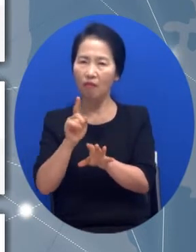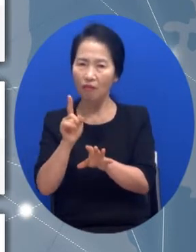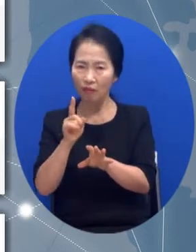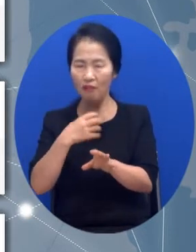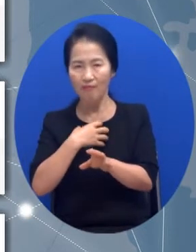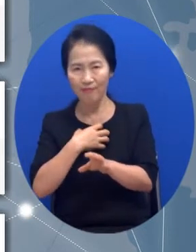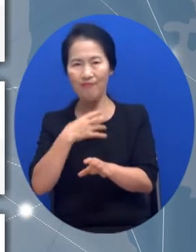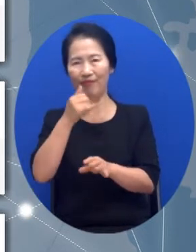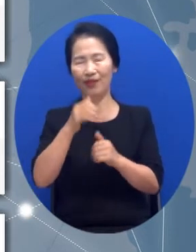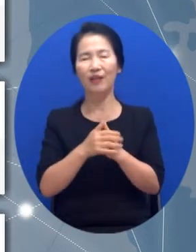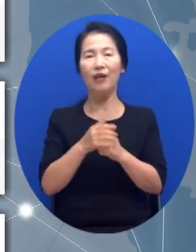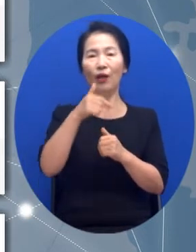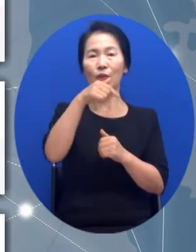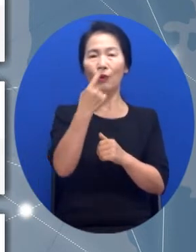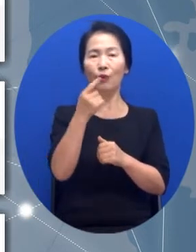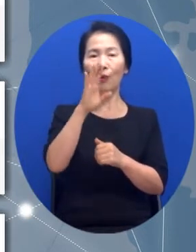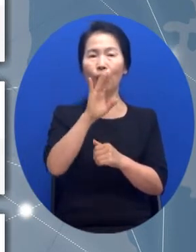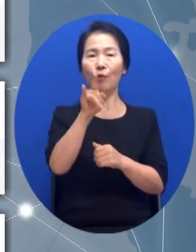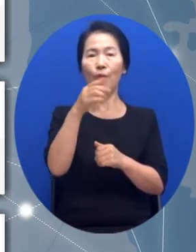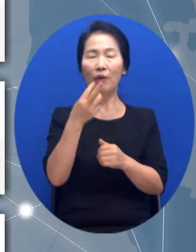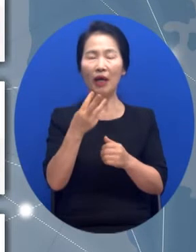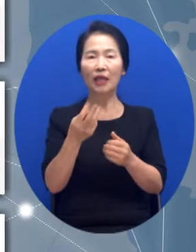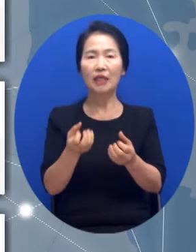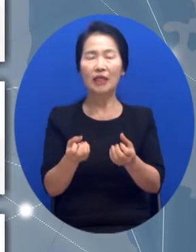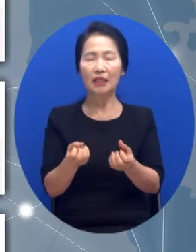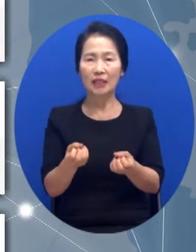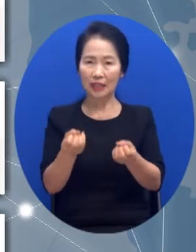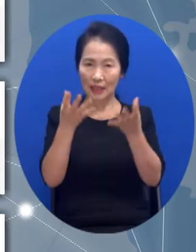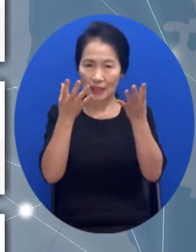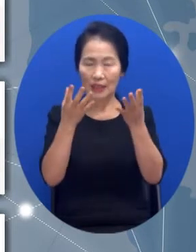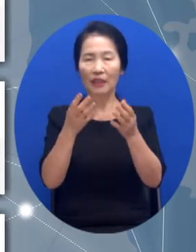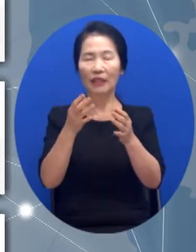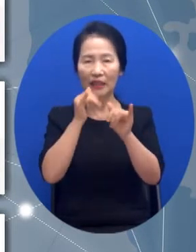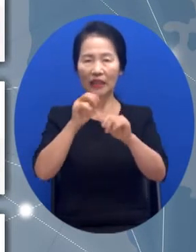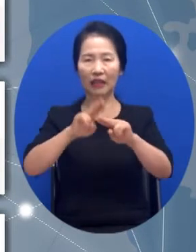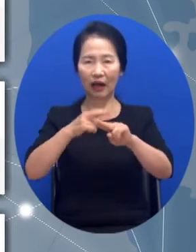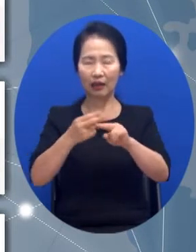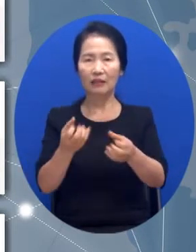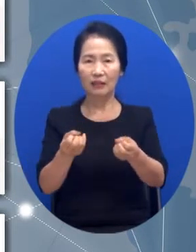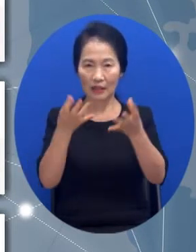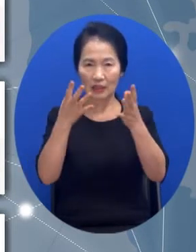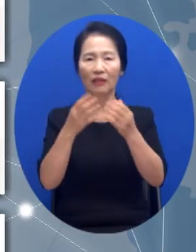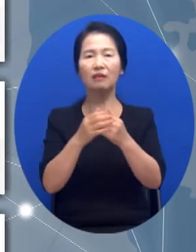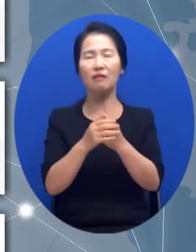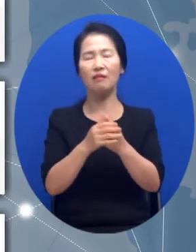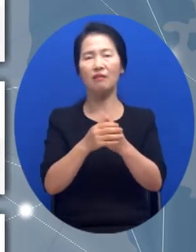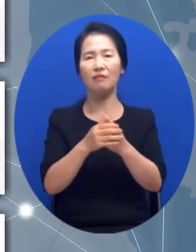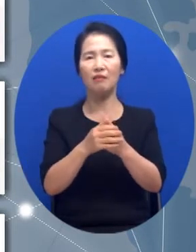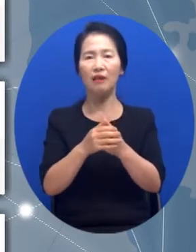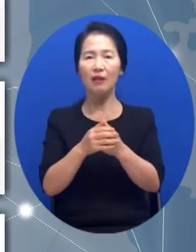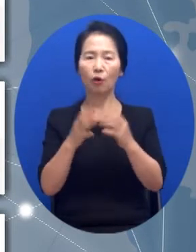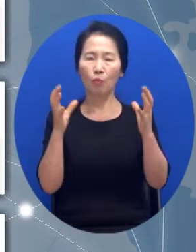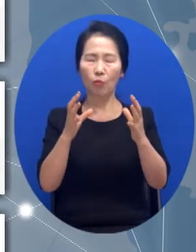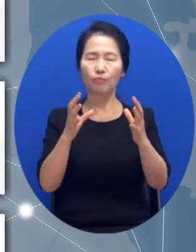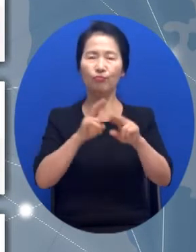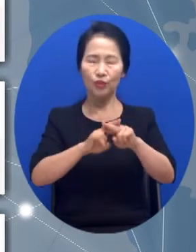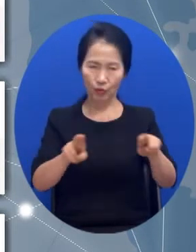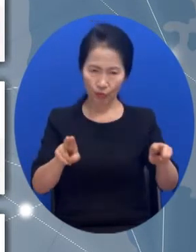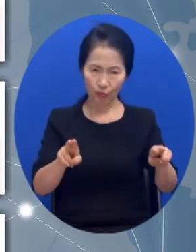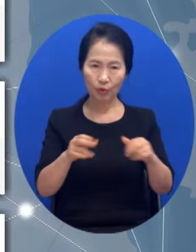노벨재단이 올해 노벨상 시상식을 취소하고 TV 중계로 대체하기로 했습니다. 노벨상 시상식이 취소된